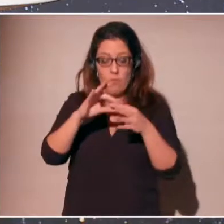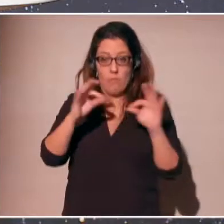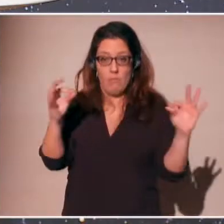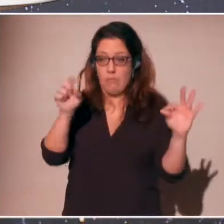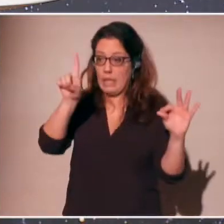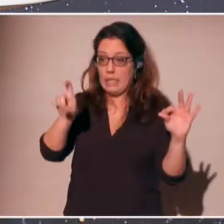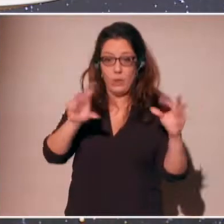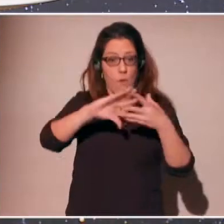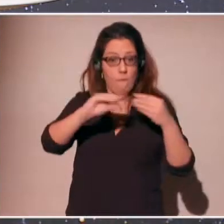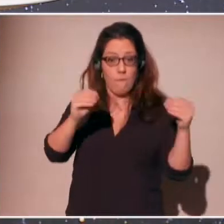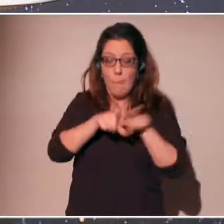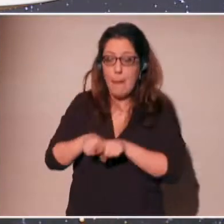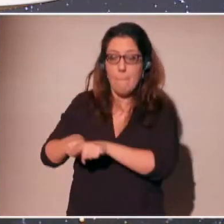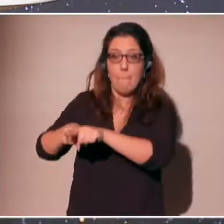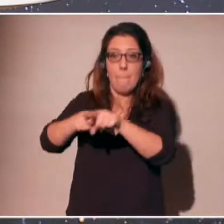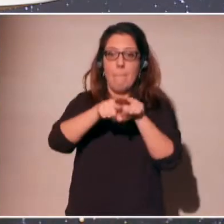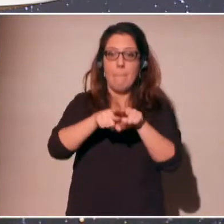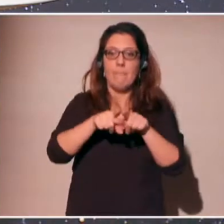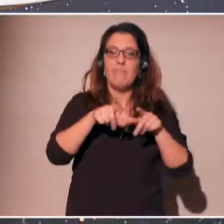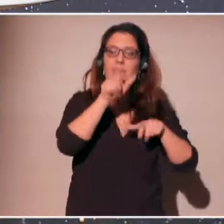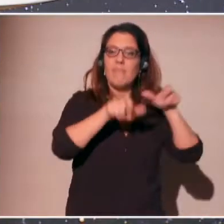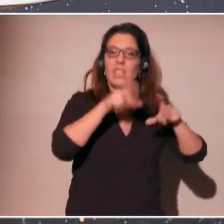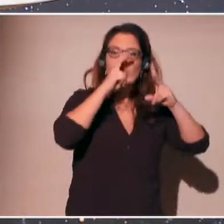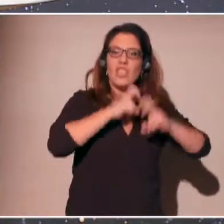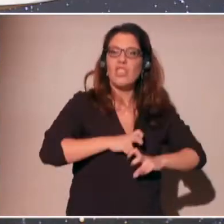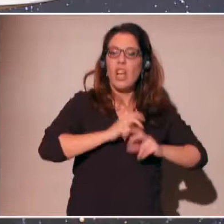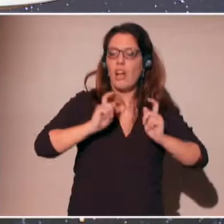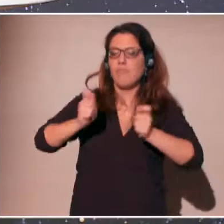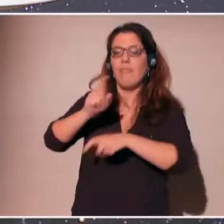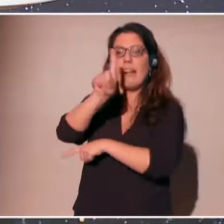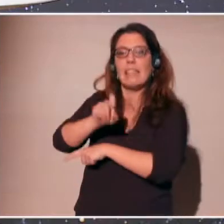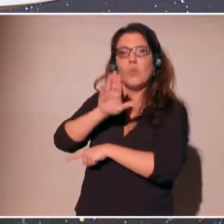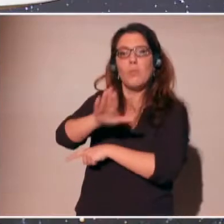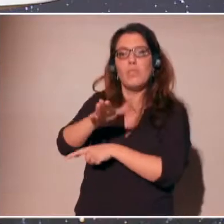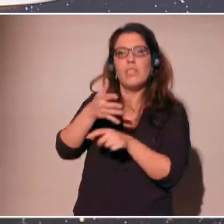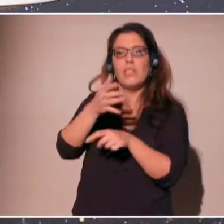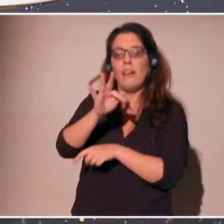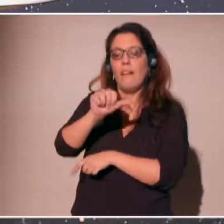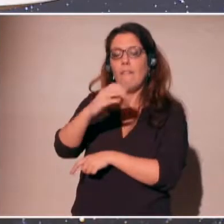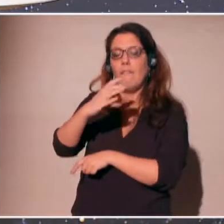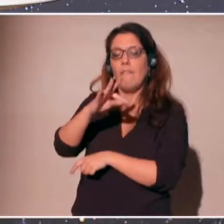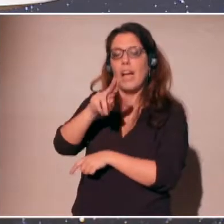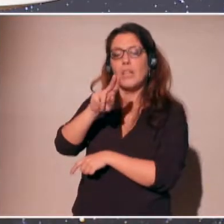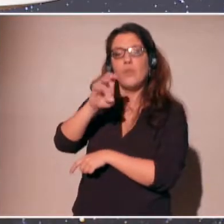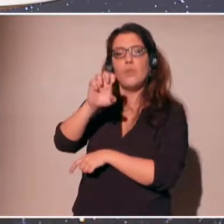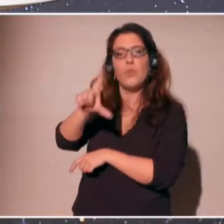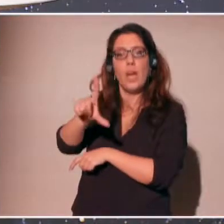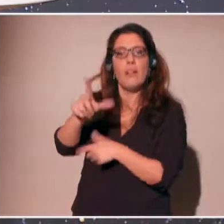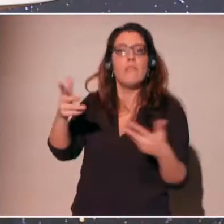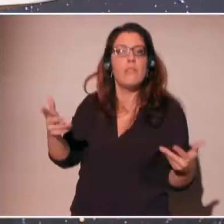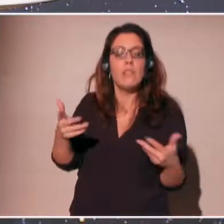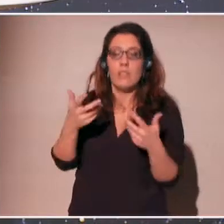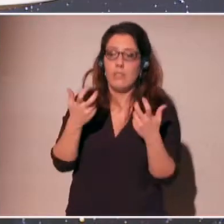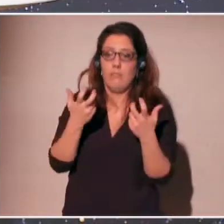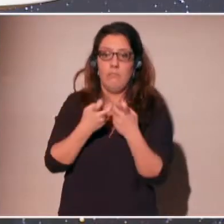finalement que les chercheurs appellent les questions factuelles. Et donc, connaissez-vous la réponse à cette question, à savoir la